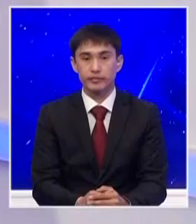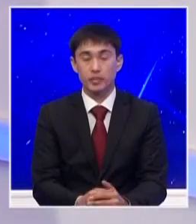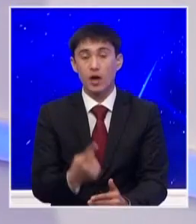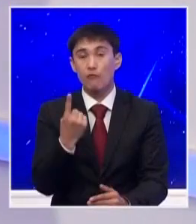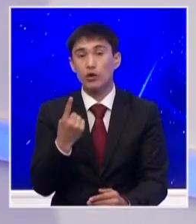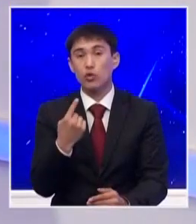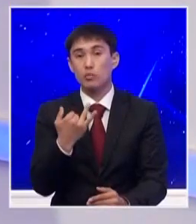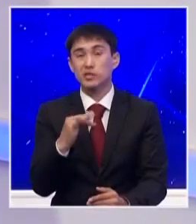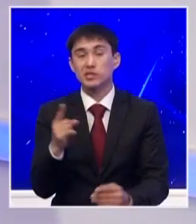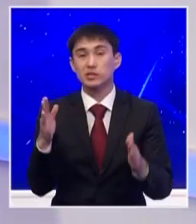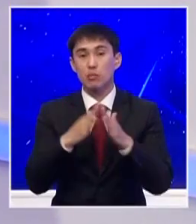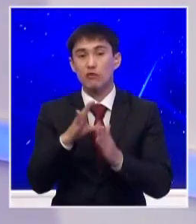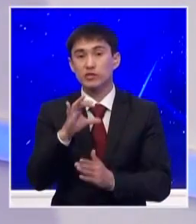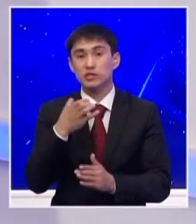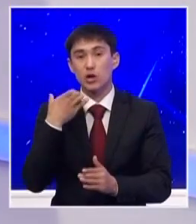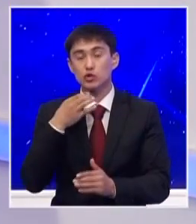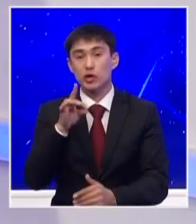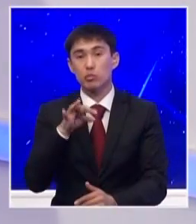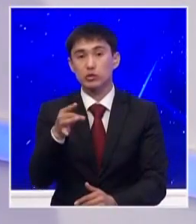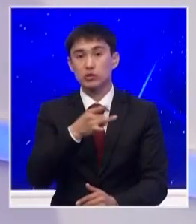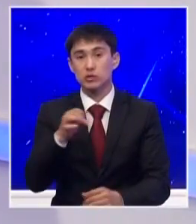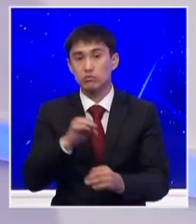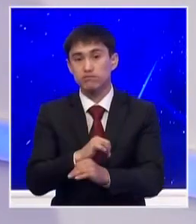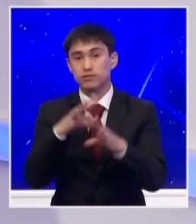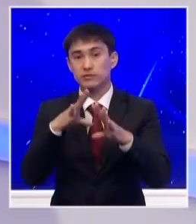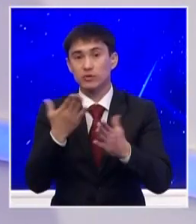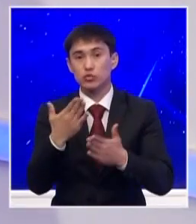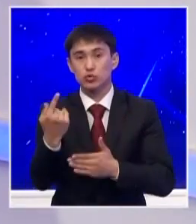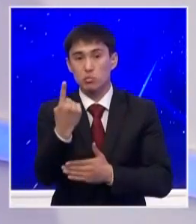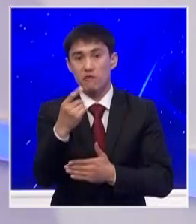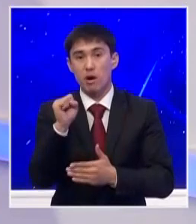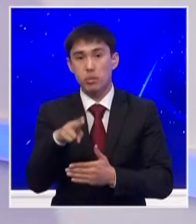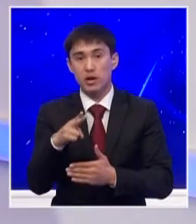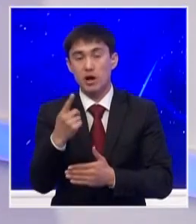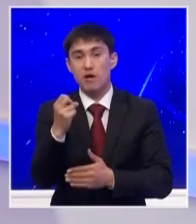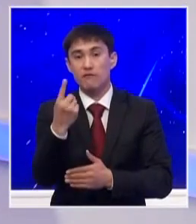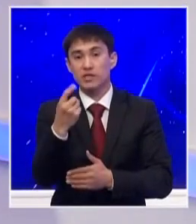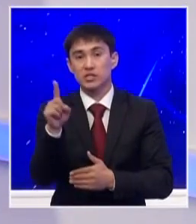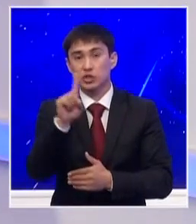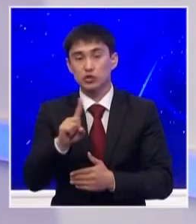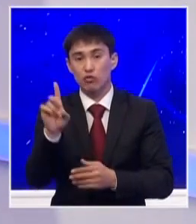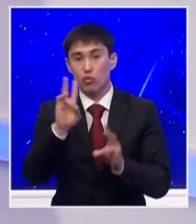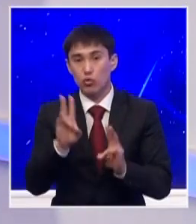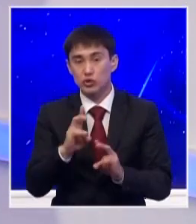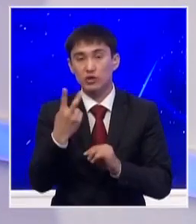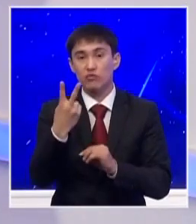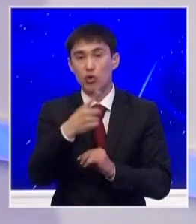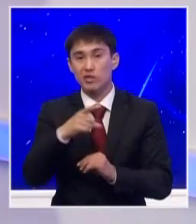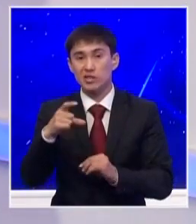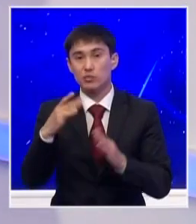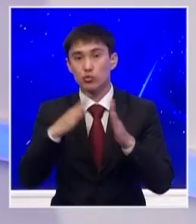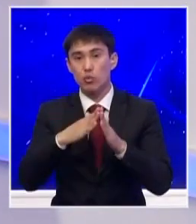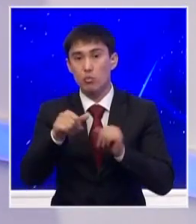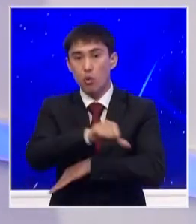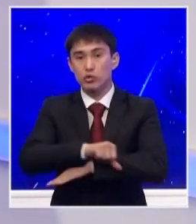В одном из домов Саразека в Кербуласском районе произошел взрыв. Инцидент случился 1 апреля в 11 часов ночи в 2-этажном жилом доме по